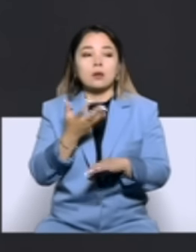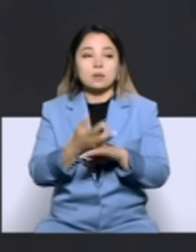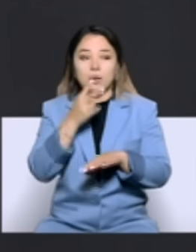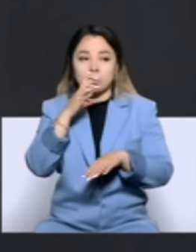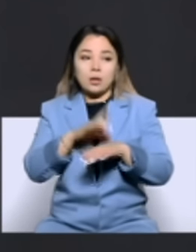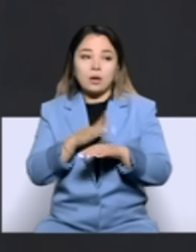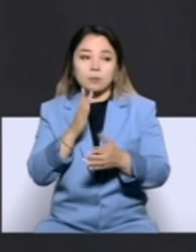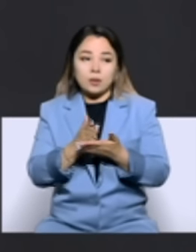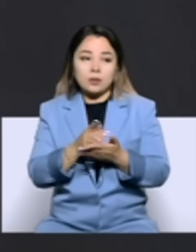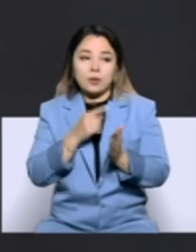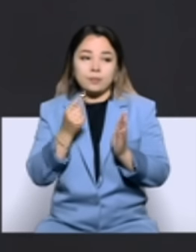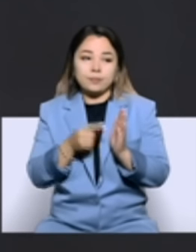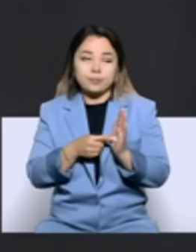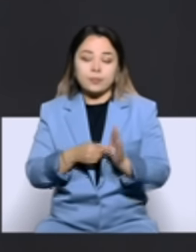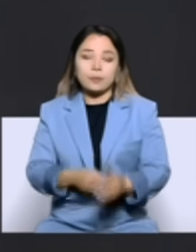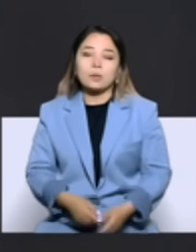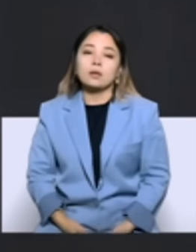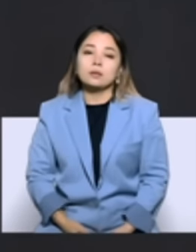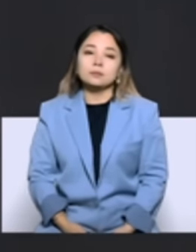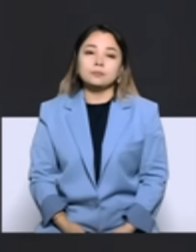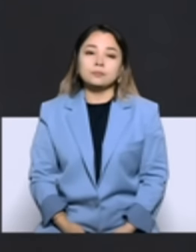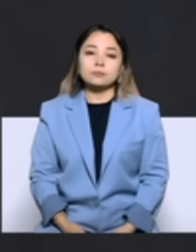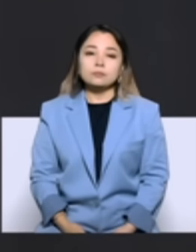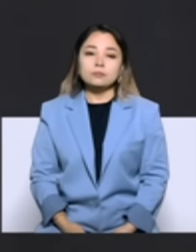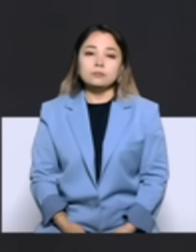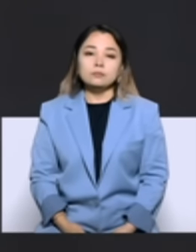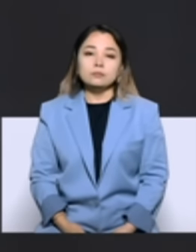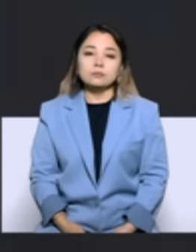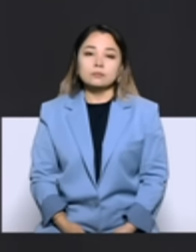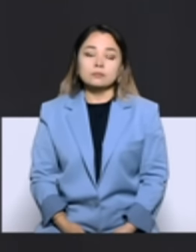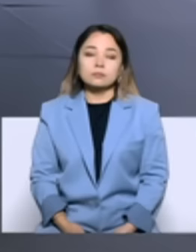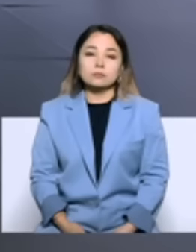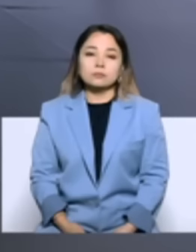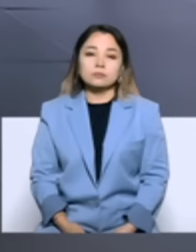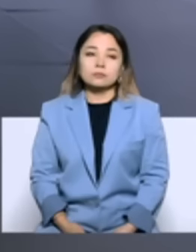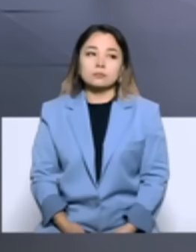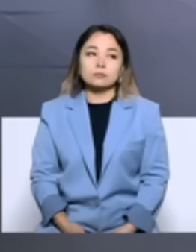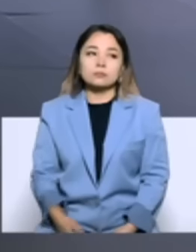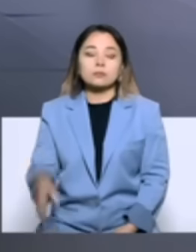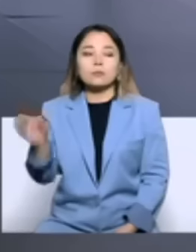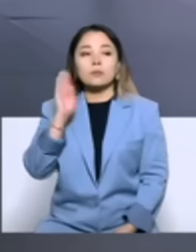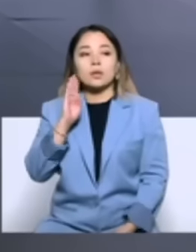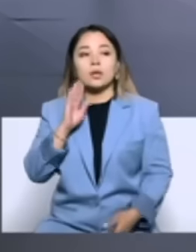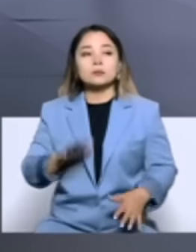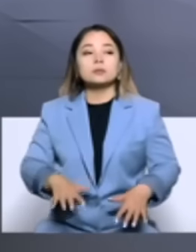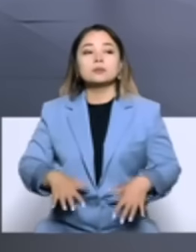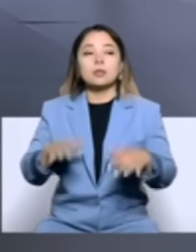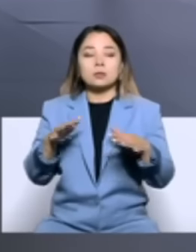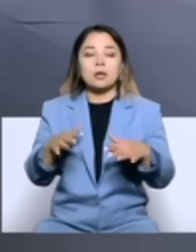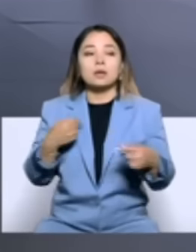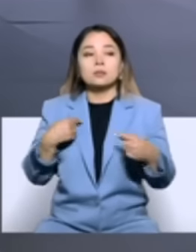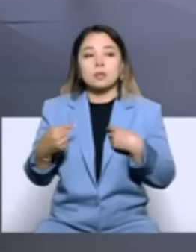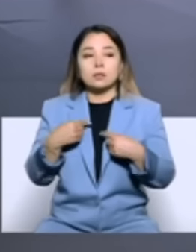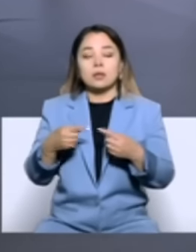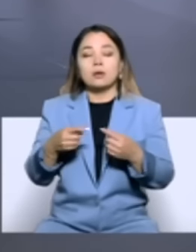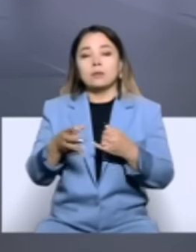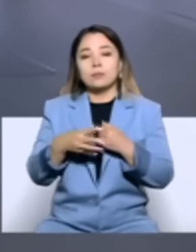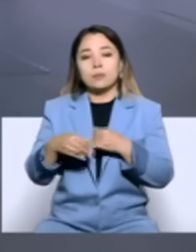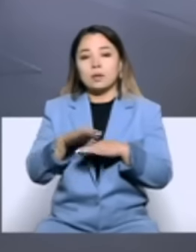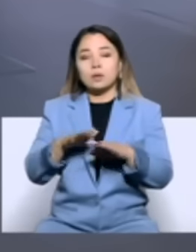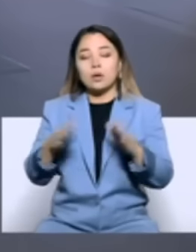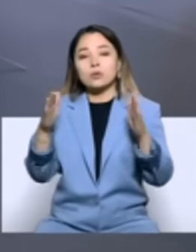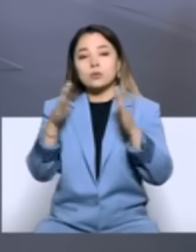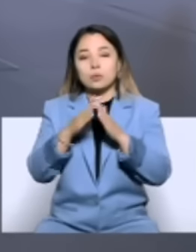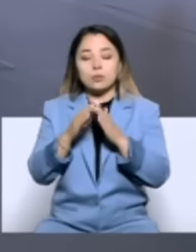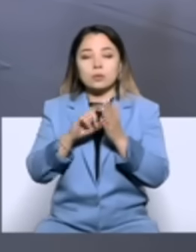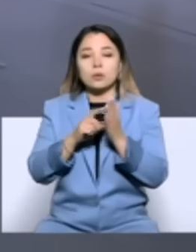Серік Жұмабек, Советхан Жагиев, Апта. Су тасқынынан зардап шеккен аймақтарда үйлер